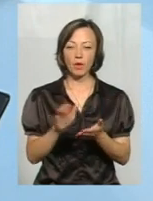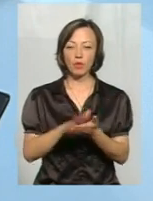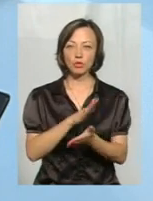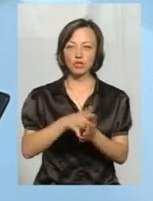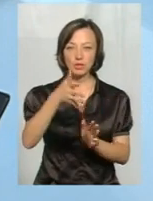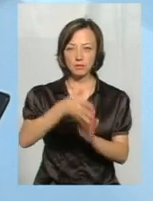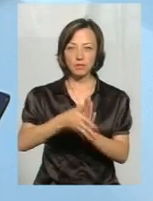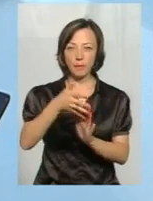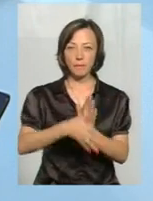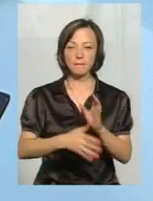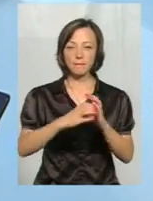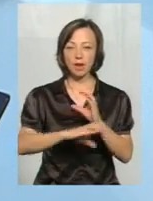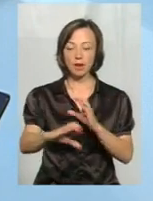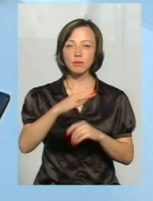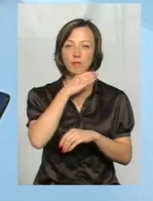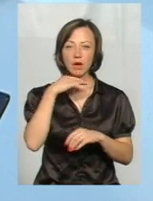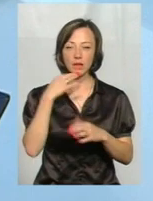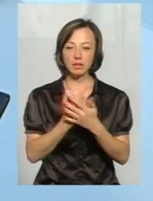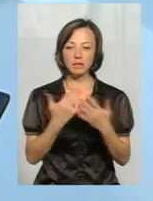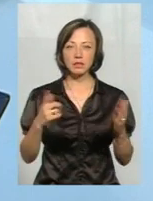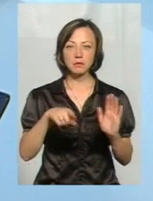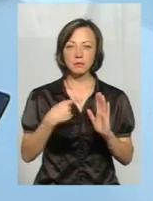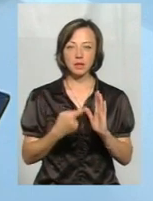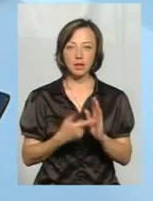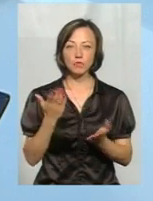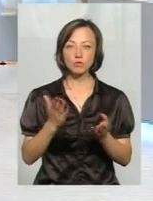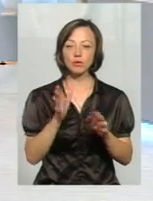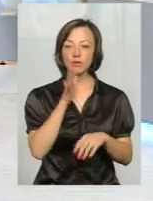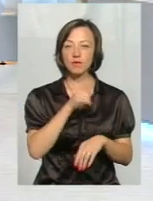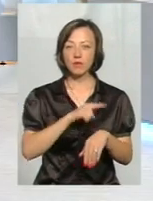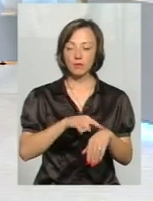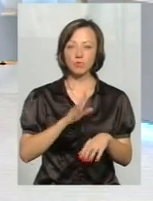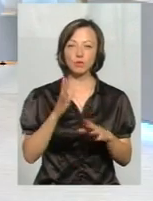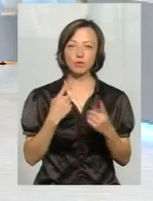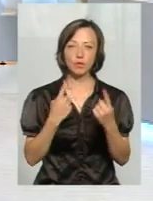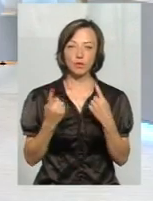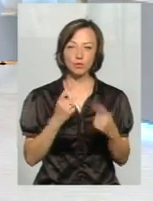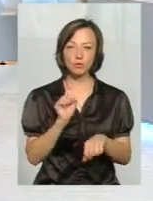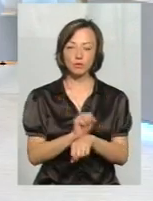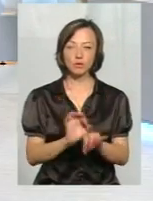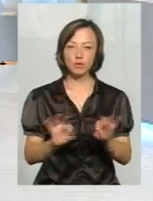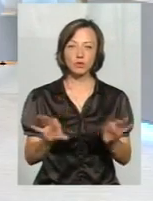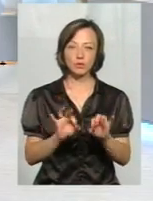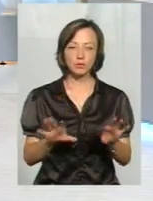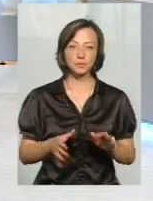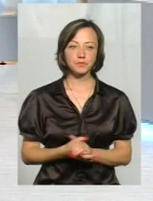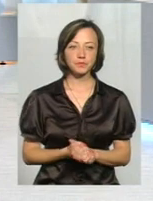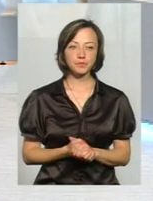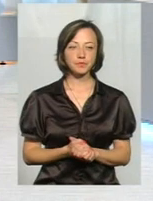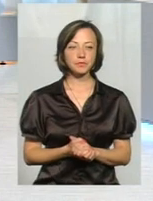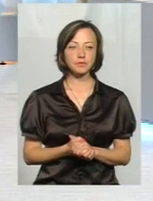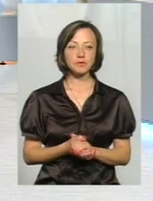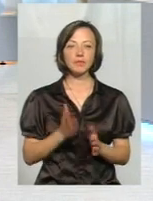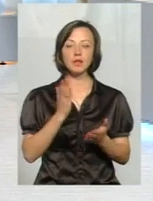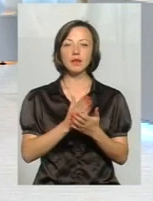є наявні. Дуже багато є різних питань, які, якщо буде в нас час в ефірі, про це я зупинюсь, розкажу. От, є багато